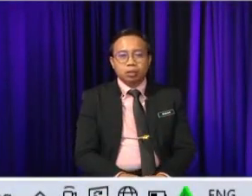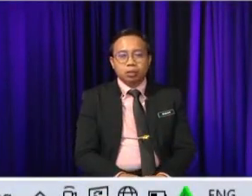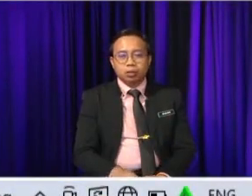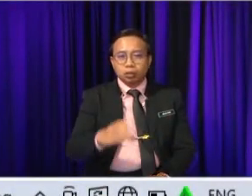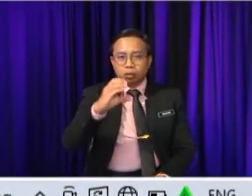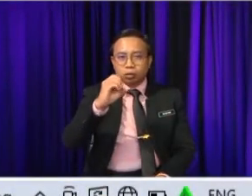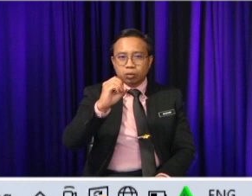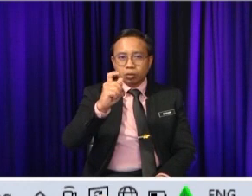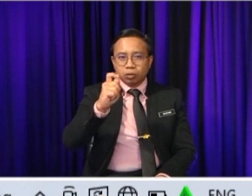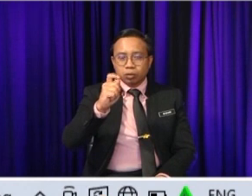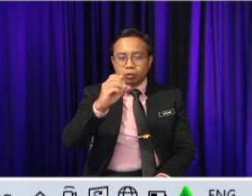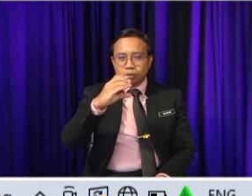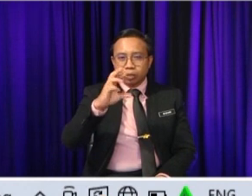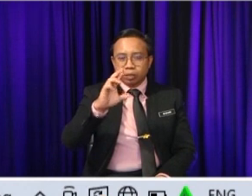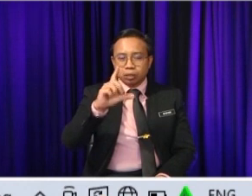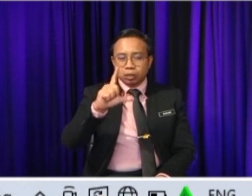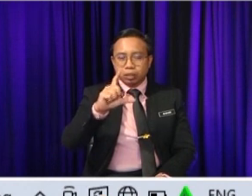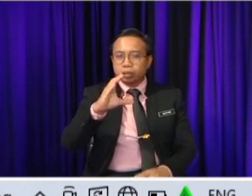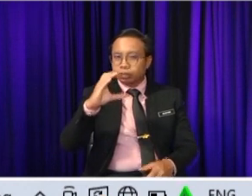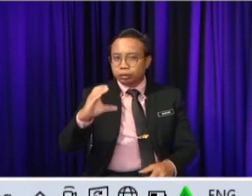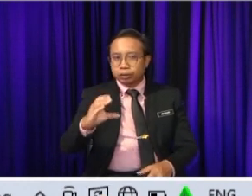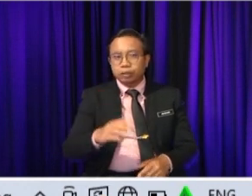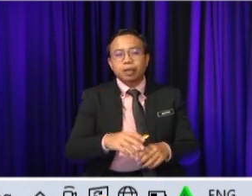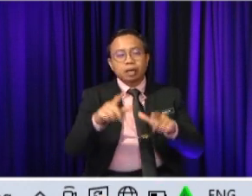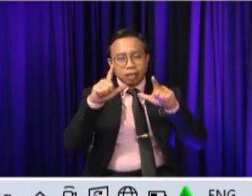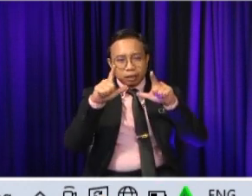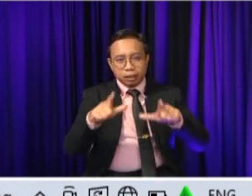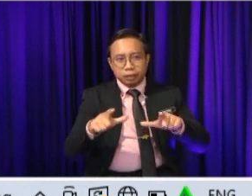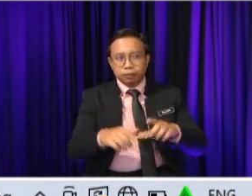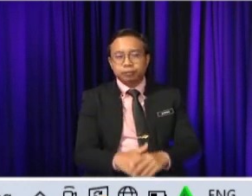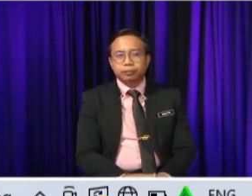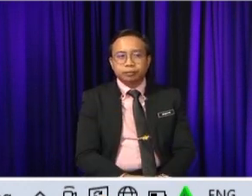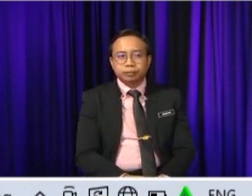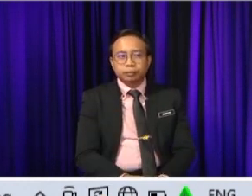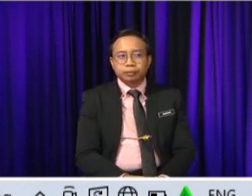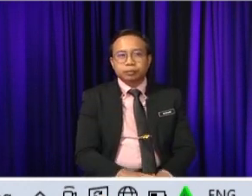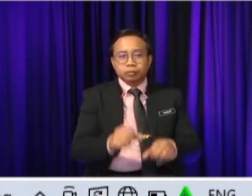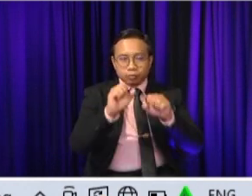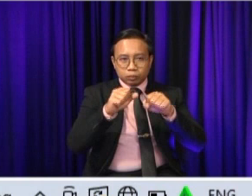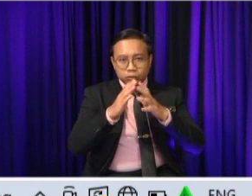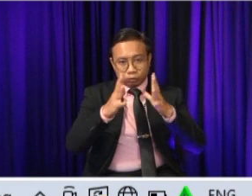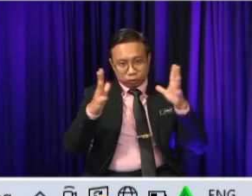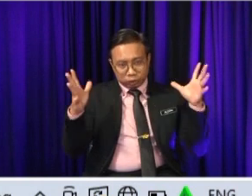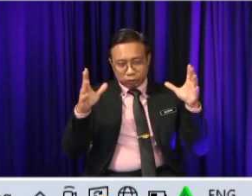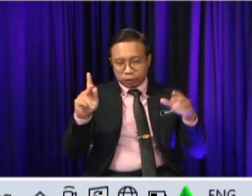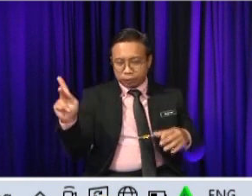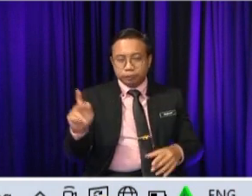subscribe untuk kopi dan kita pas kawasan sini Dan ini boleh besarkan